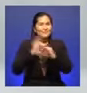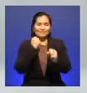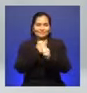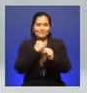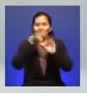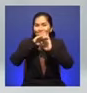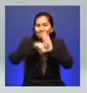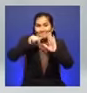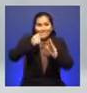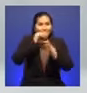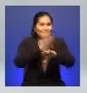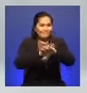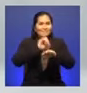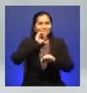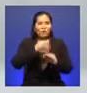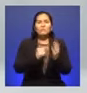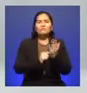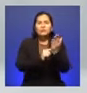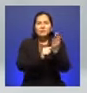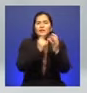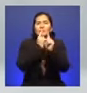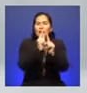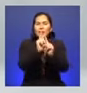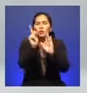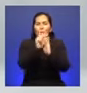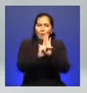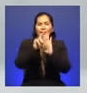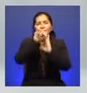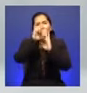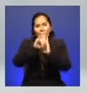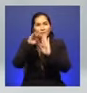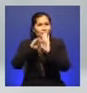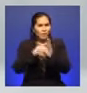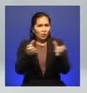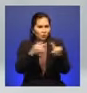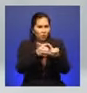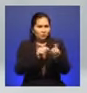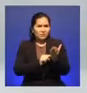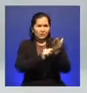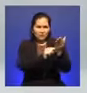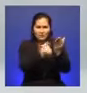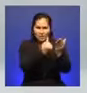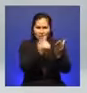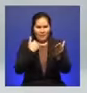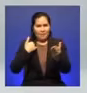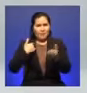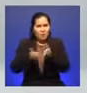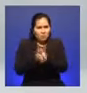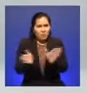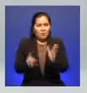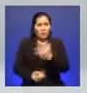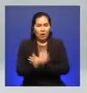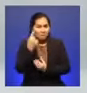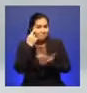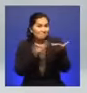แล้วก็เตือนเราด้วยนะคะเรื่องข้อเสนอทางนโยบายว่าอาจจะเป็นของคนเพียงบางกลุ่มจำเป็นจะต้องเปิดพื้นที่ในการ